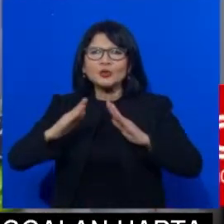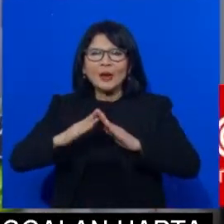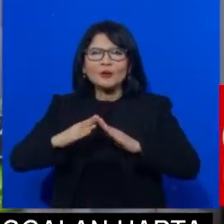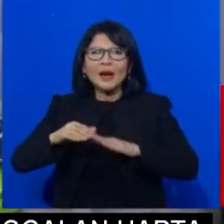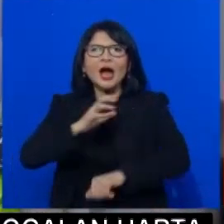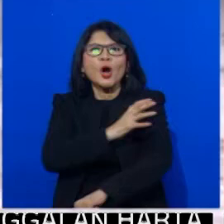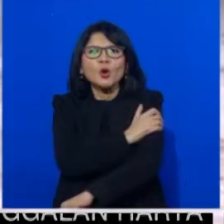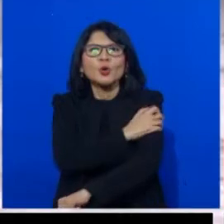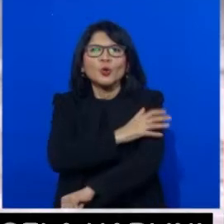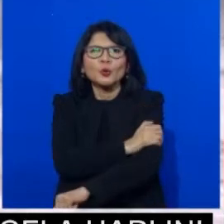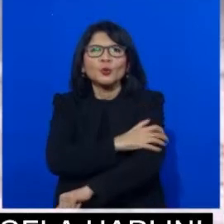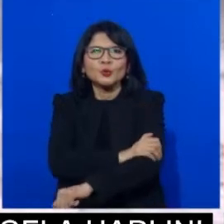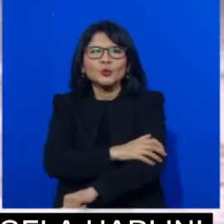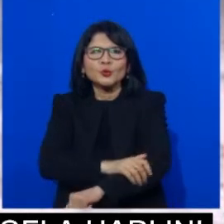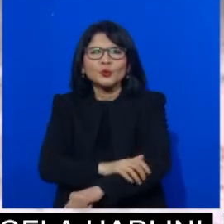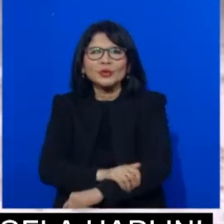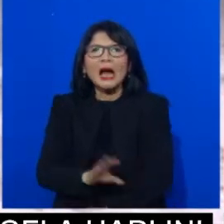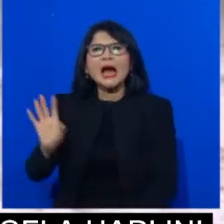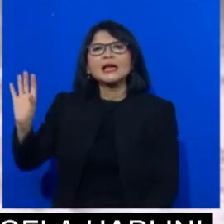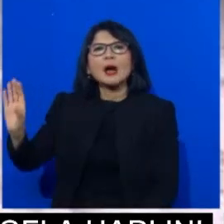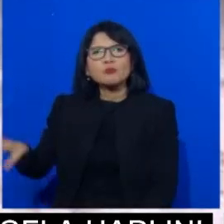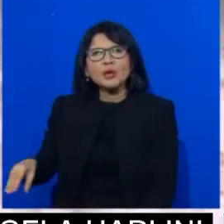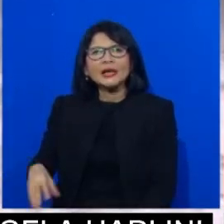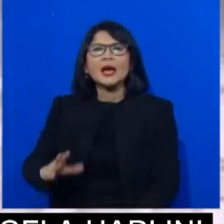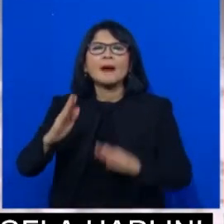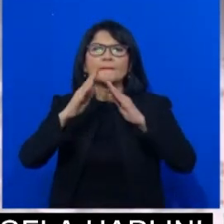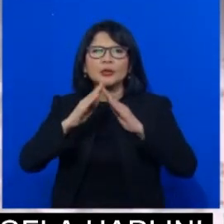Alhasil, kadang ia baru bisa pulang ke rumah malam hari.